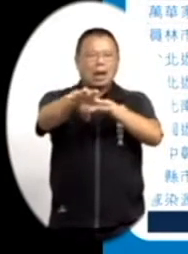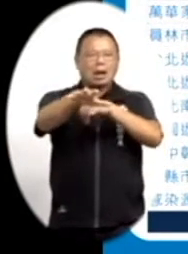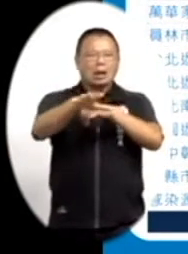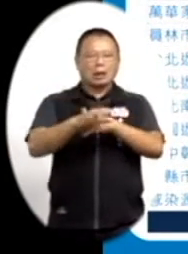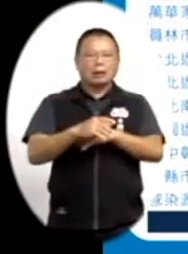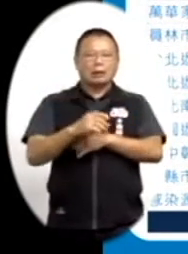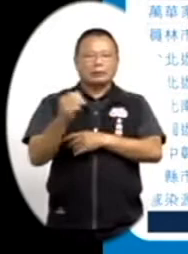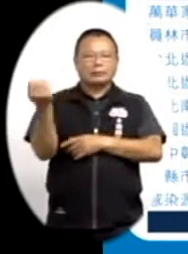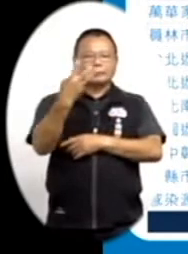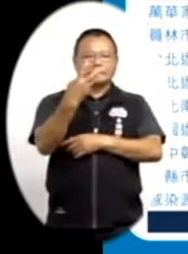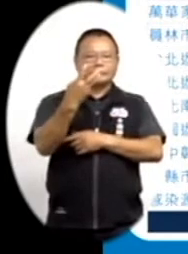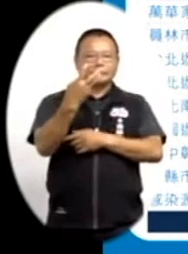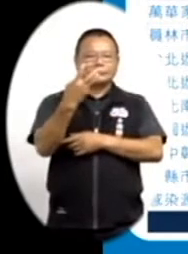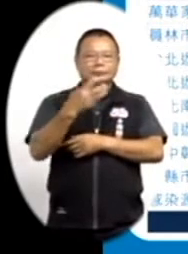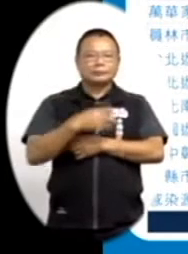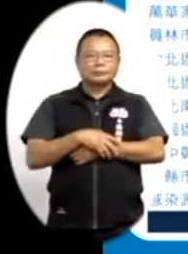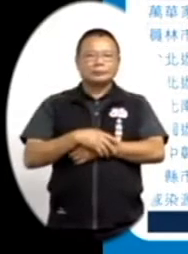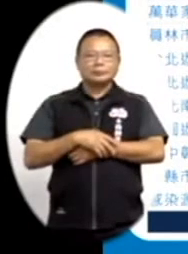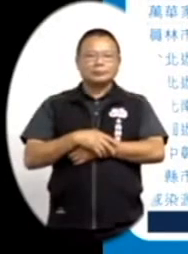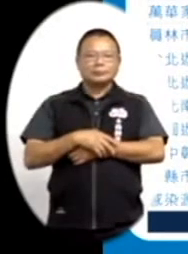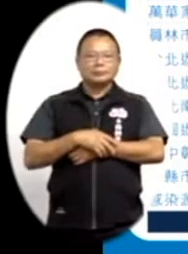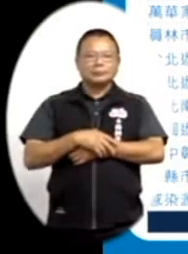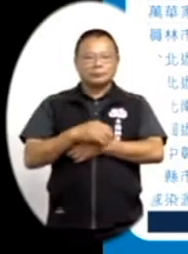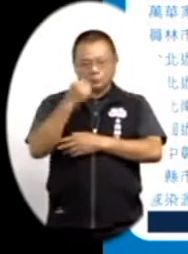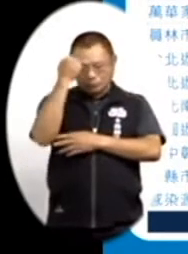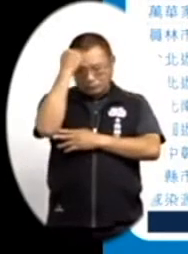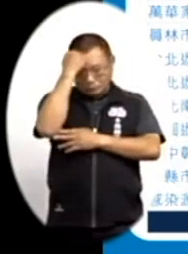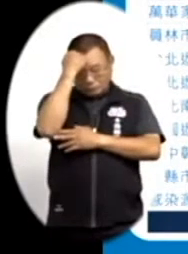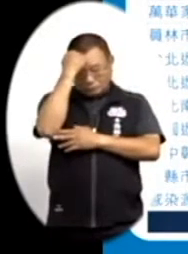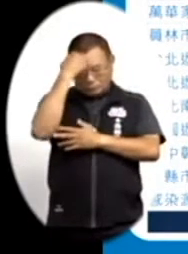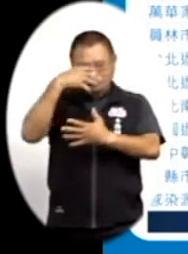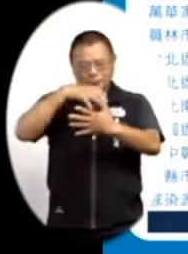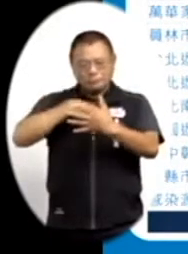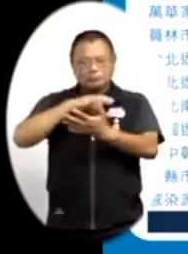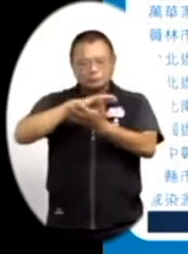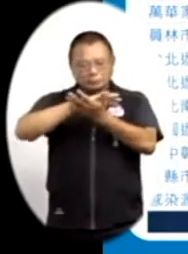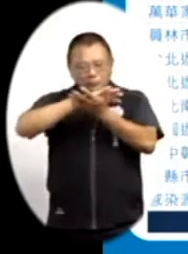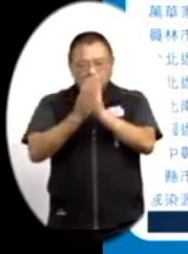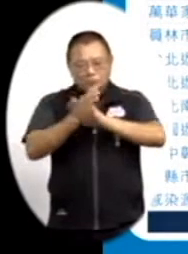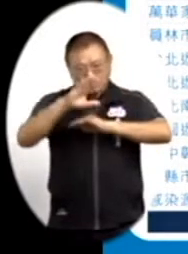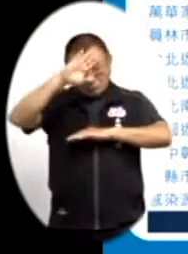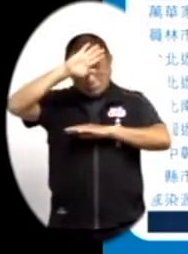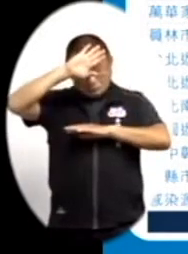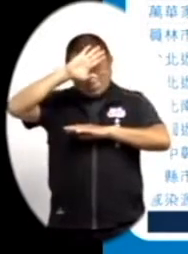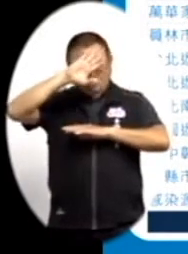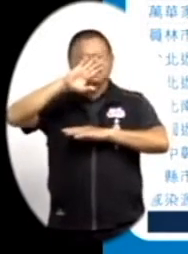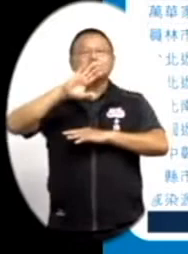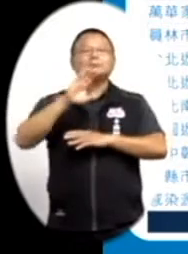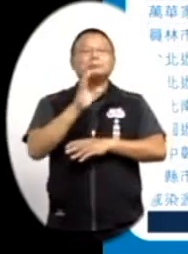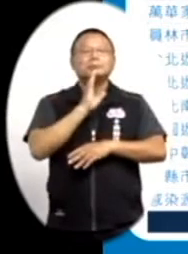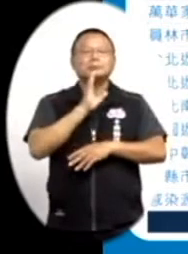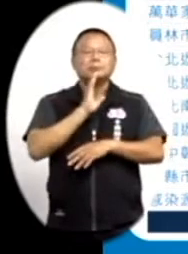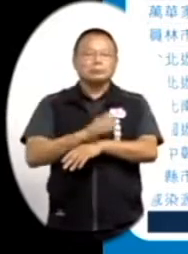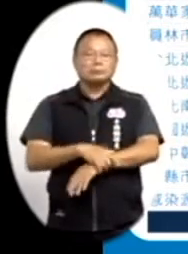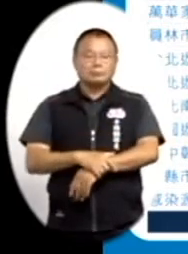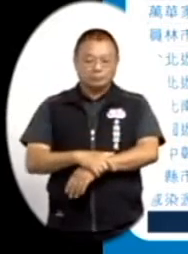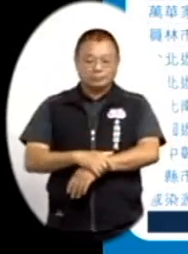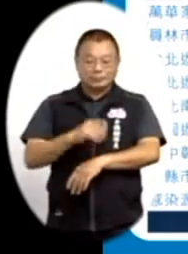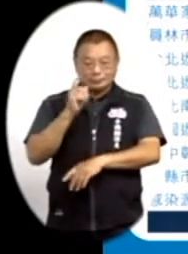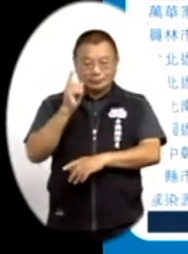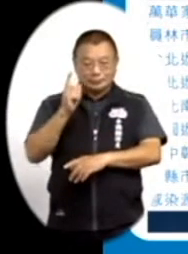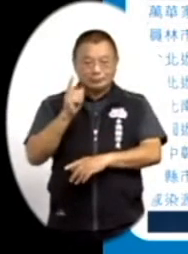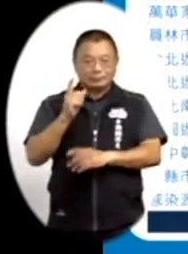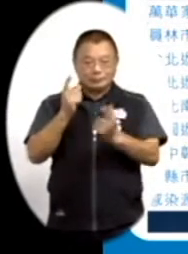这个有三人，所以这个是在所谓的居家隔离里面发病，所以大家不要紧张。另外呢，我们有一